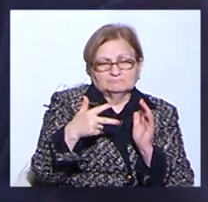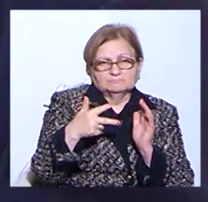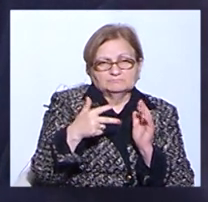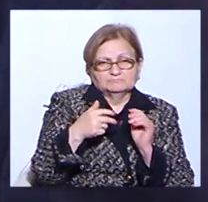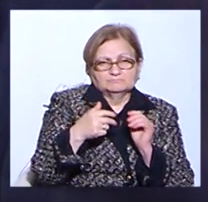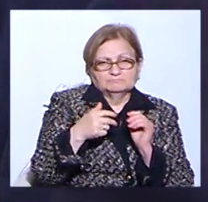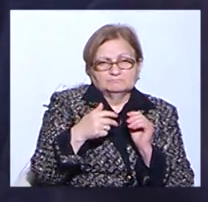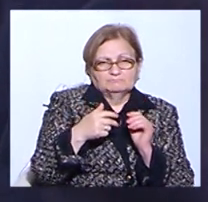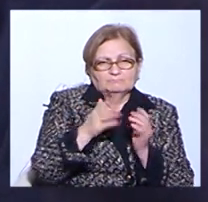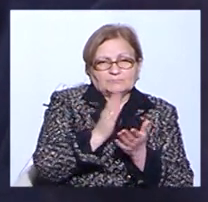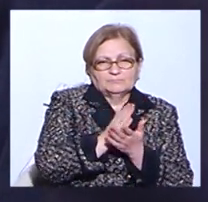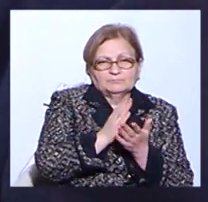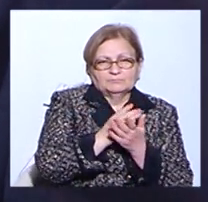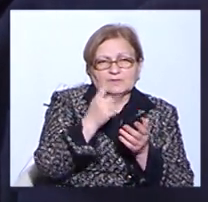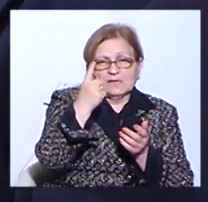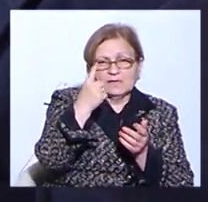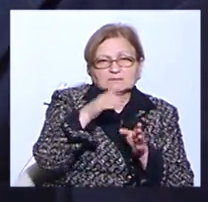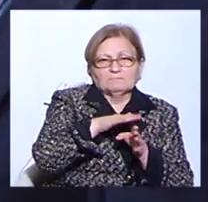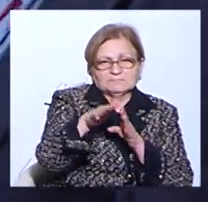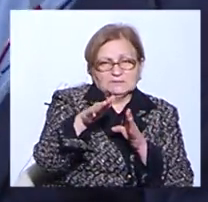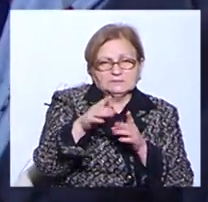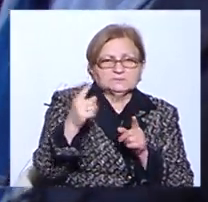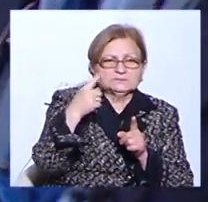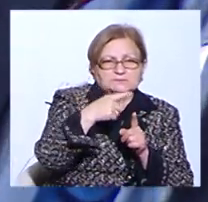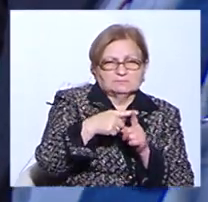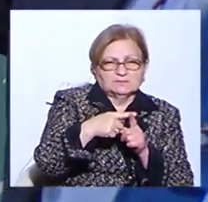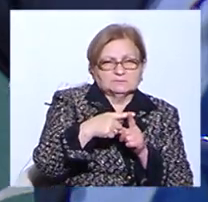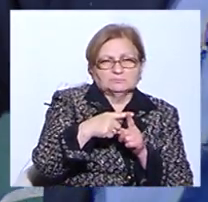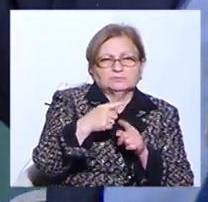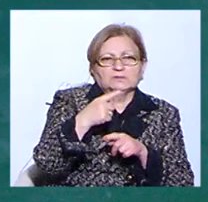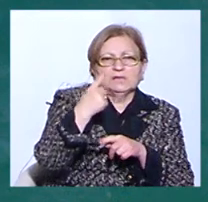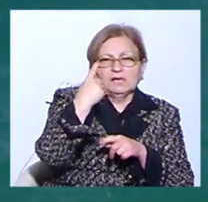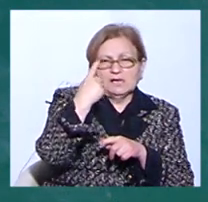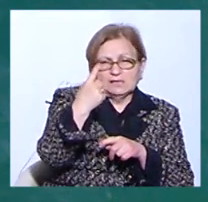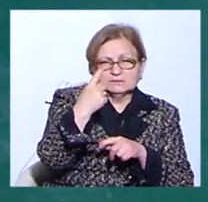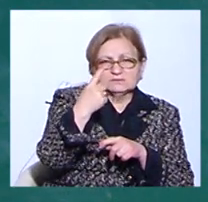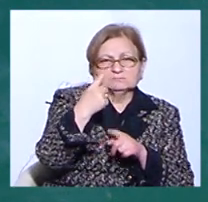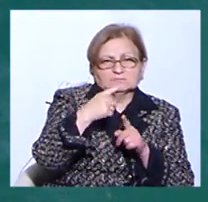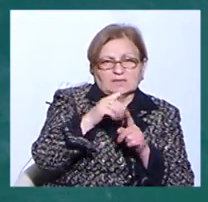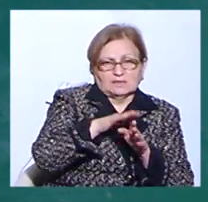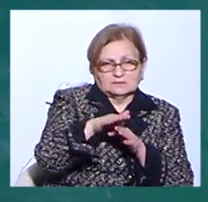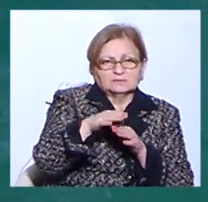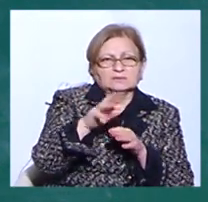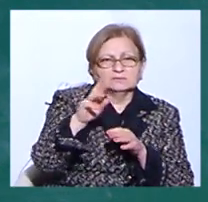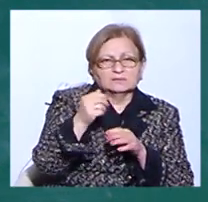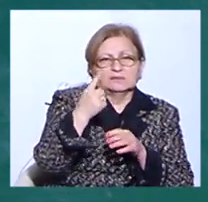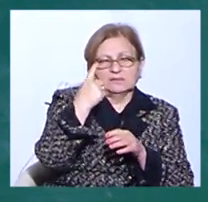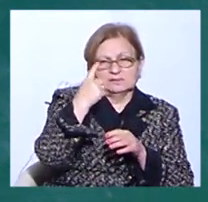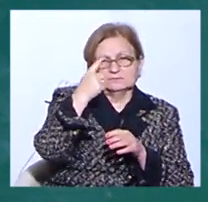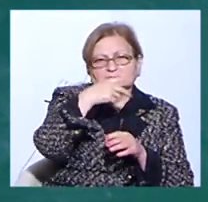7/13 არის რა? 1/3 დამატებული 1/3 და დამატებული 1/13.